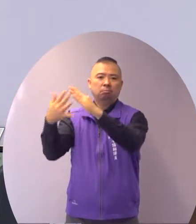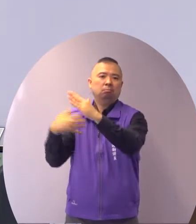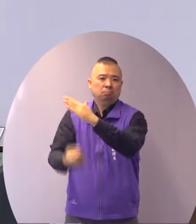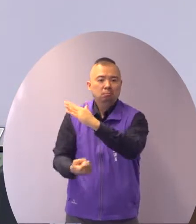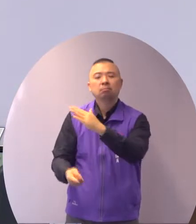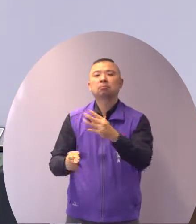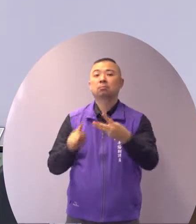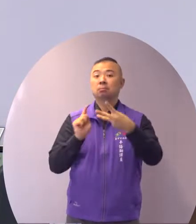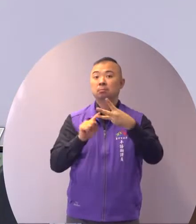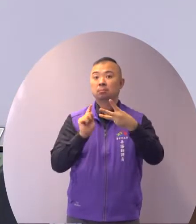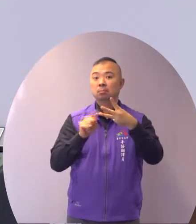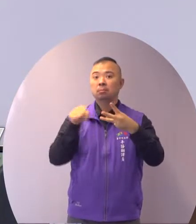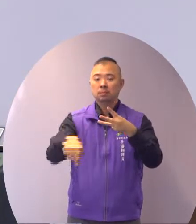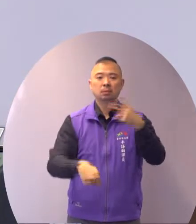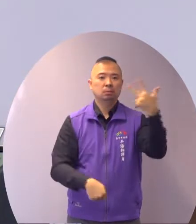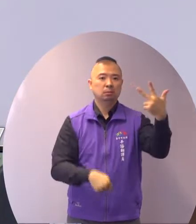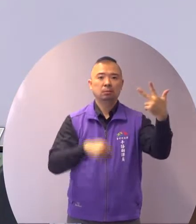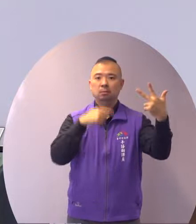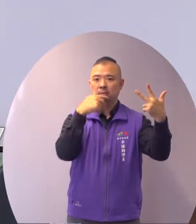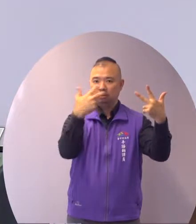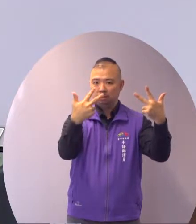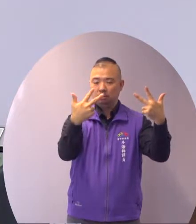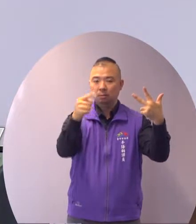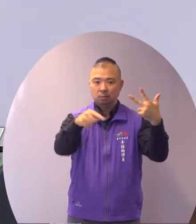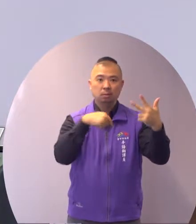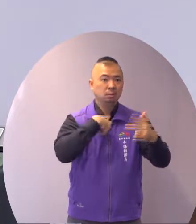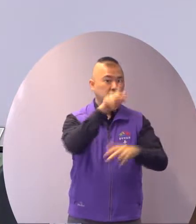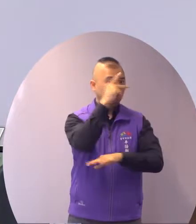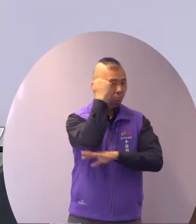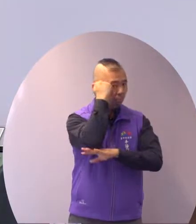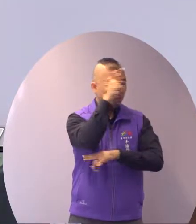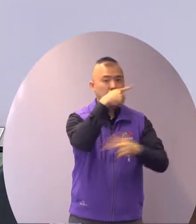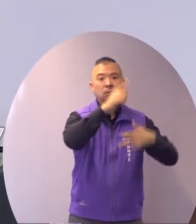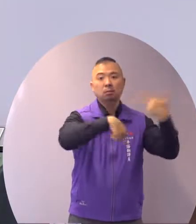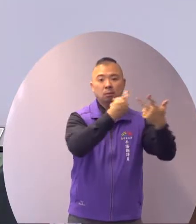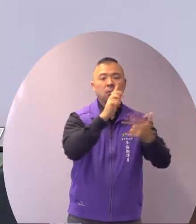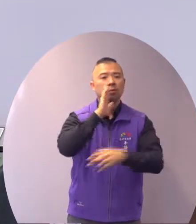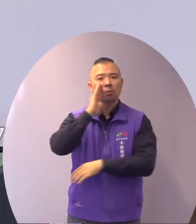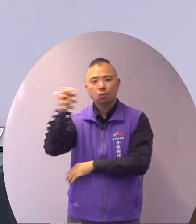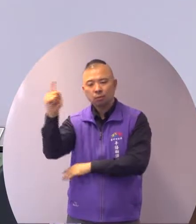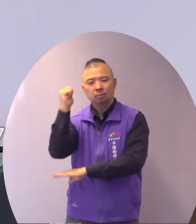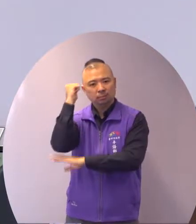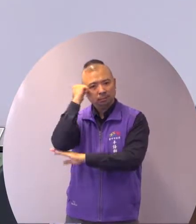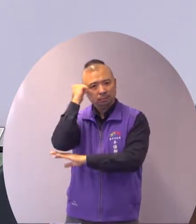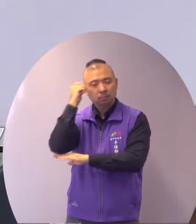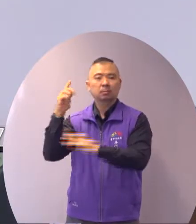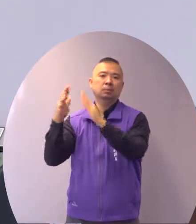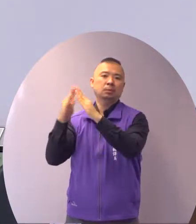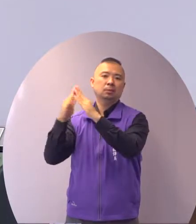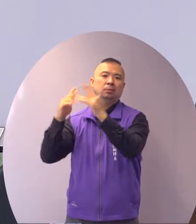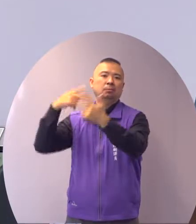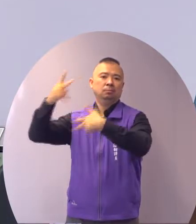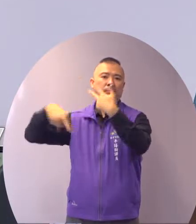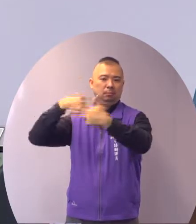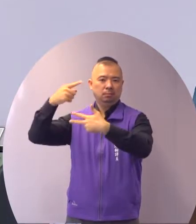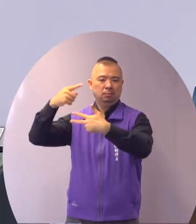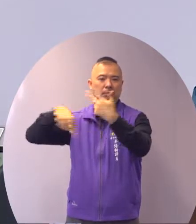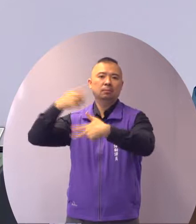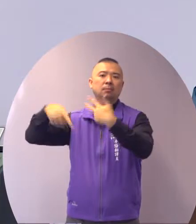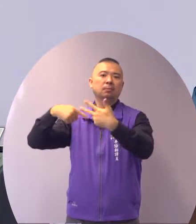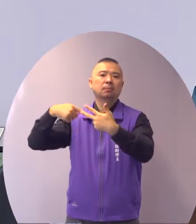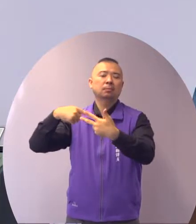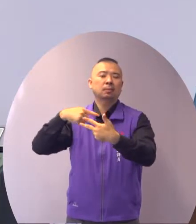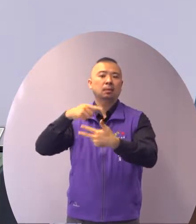那还有一种叫7+7，在旅馆1个礼拜，然后回家7天。我们要特别提醒哈，不管